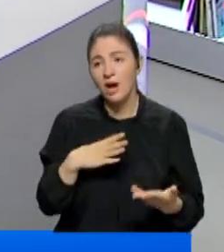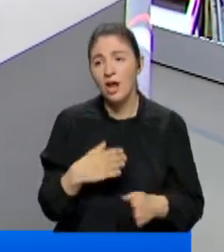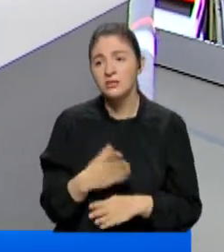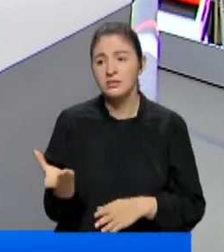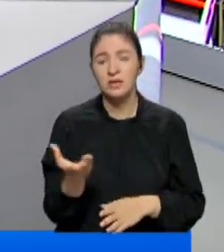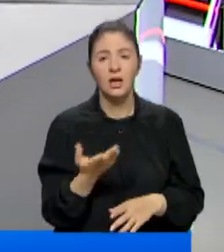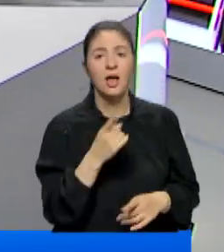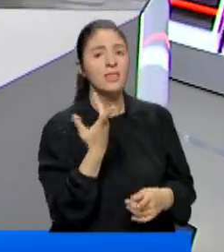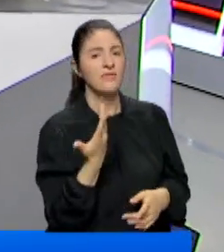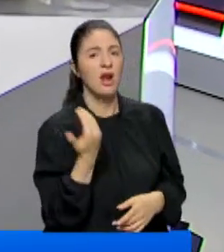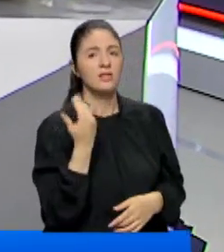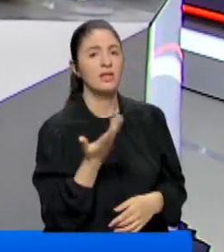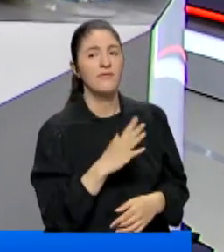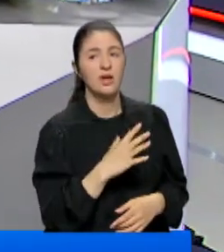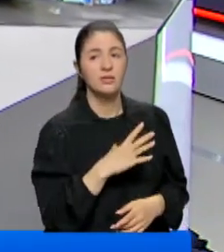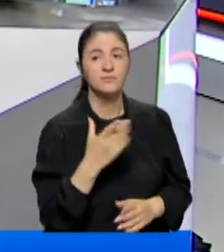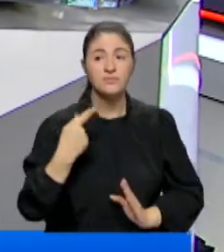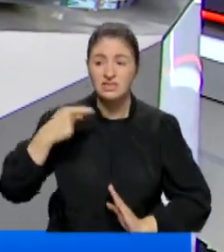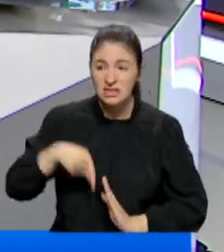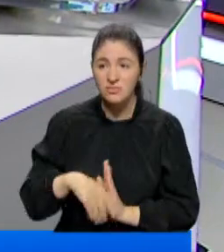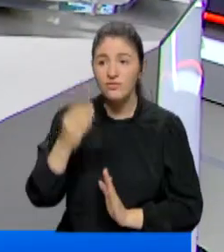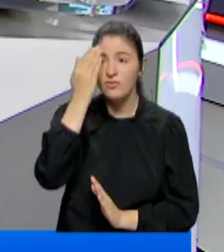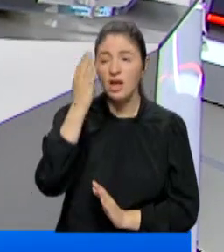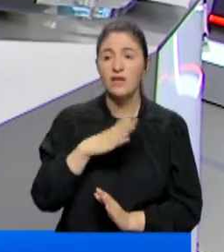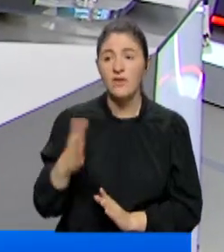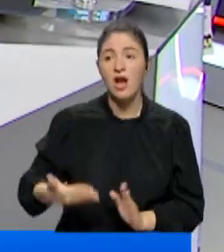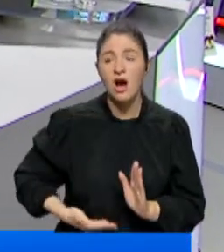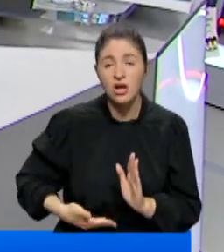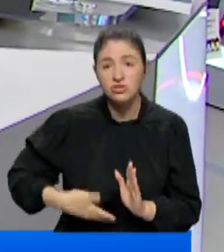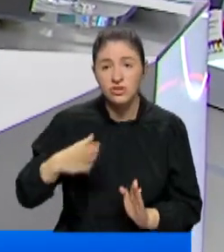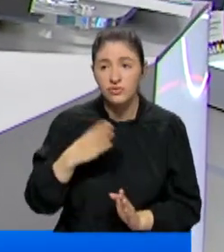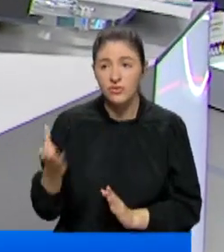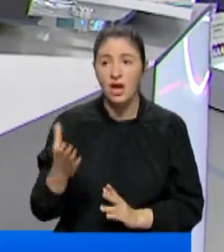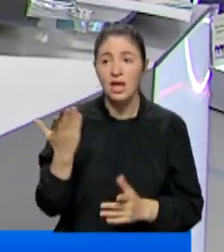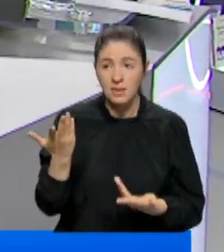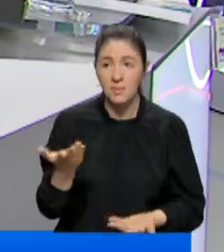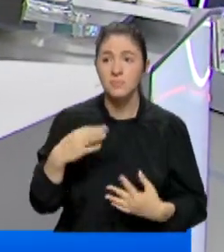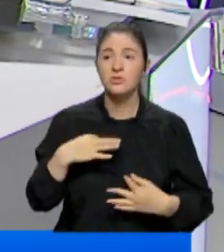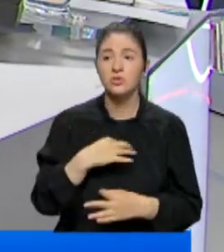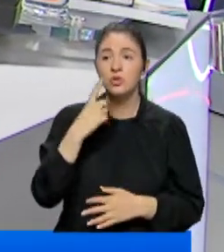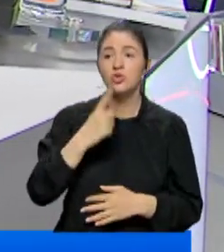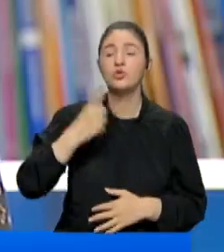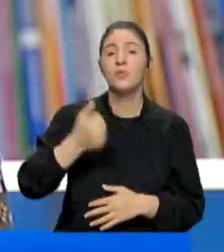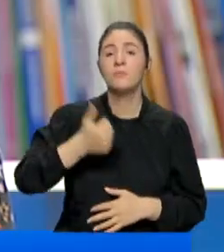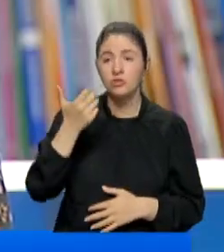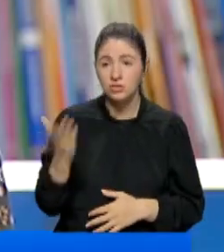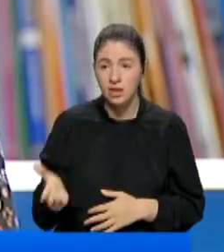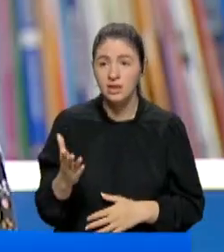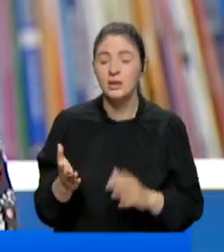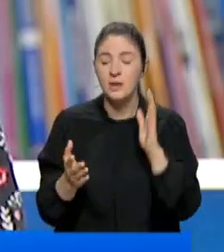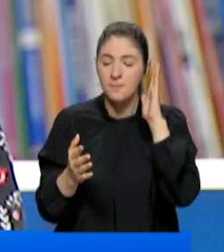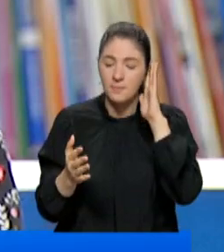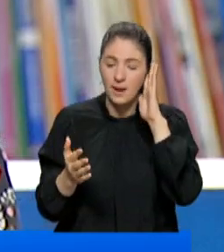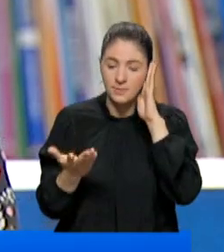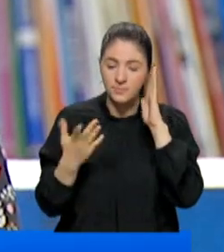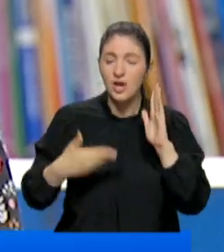var? Arkasında ne var? Derin şimdi bir süt... yoksulluk var. Hı. Açlık var. Yani tamam Sayın Cumhurbaşkanı, yani